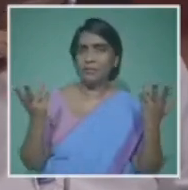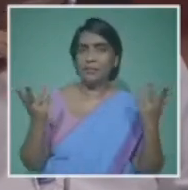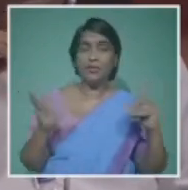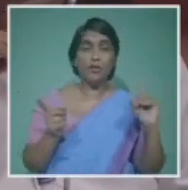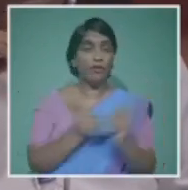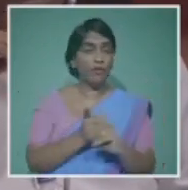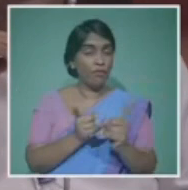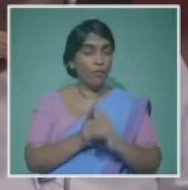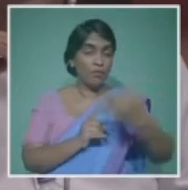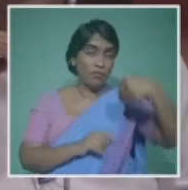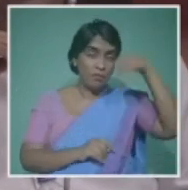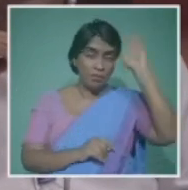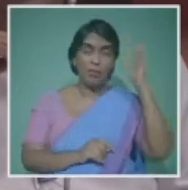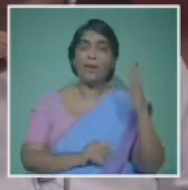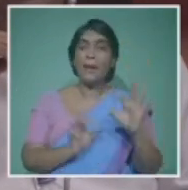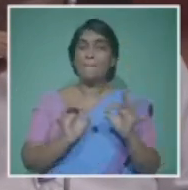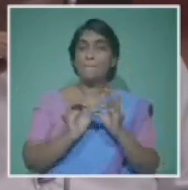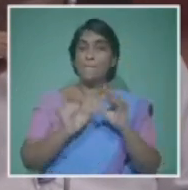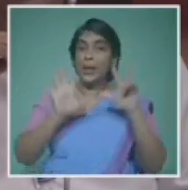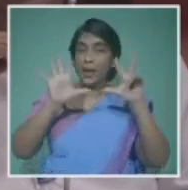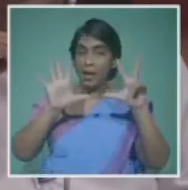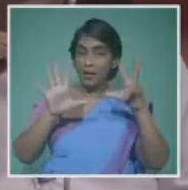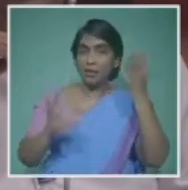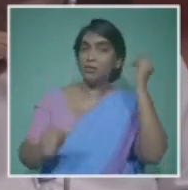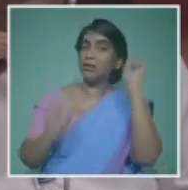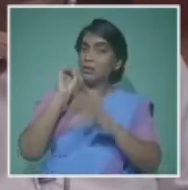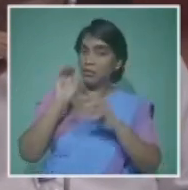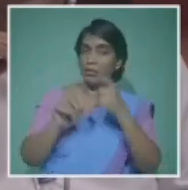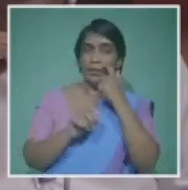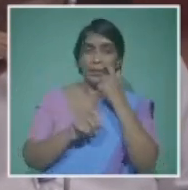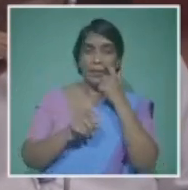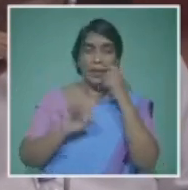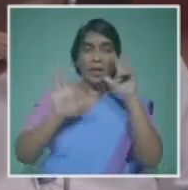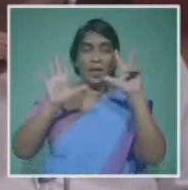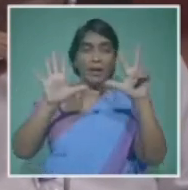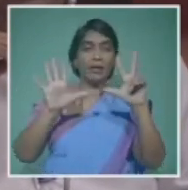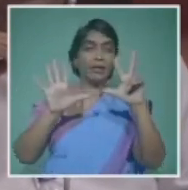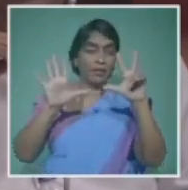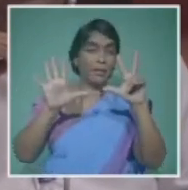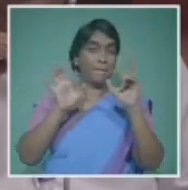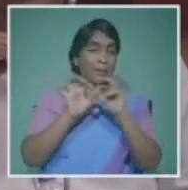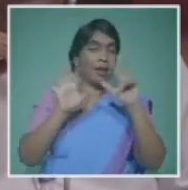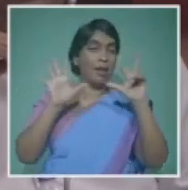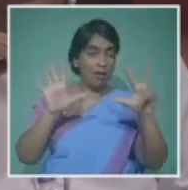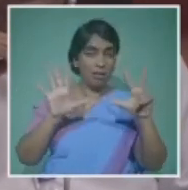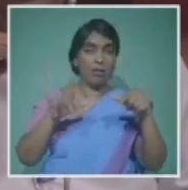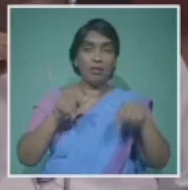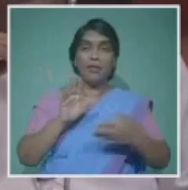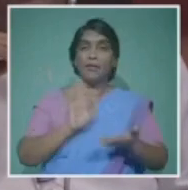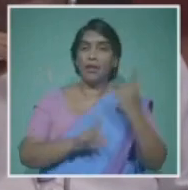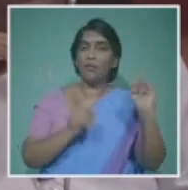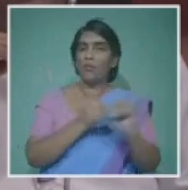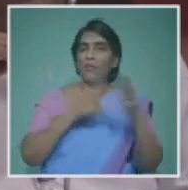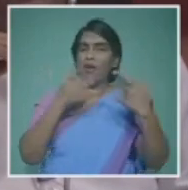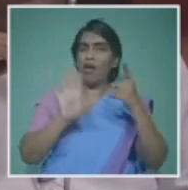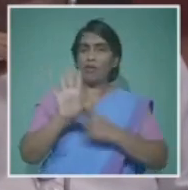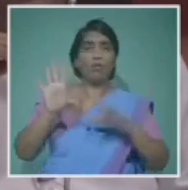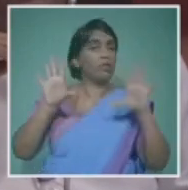Yudha kali billion atak kawa, 8000 billion yudha kali apa? Dagi itu beri beri nih yudha itu lauru